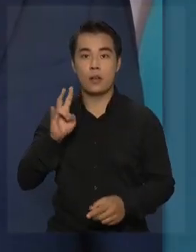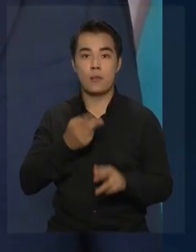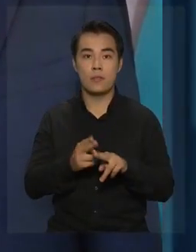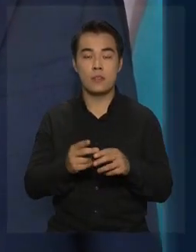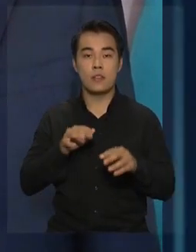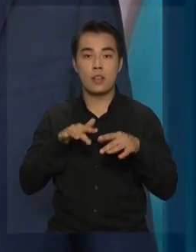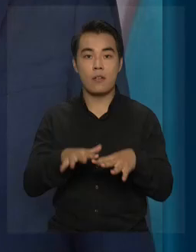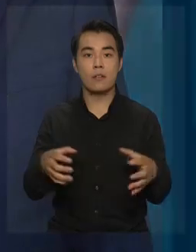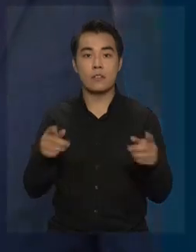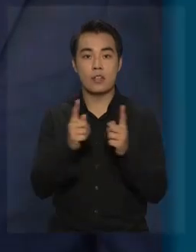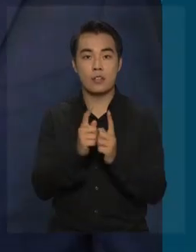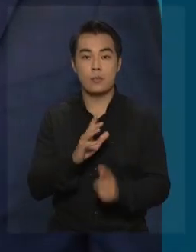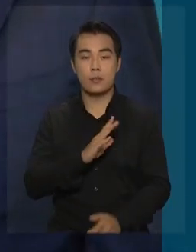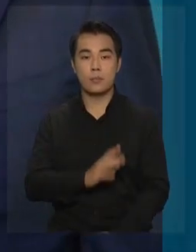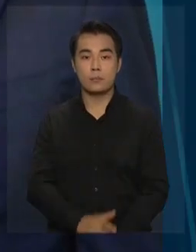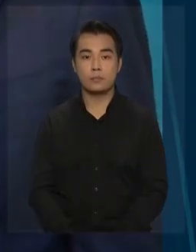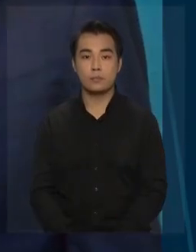встреч.